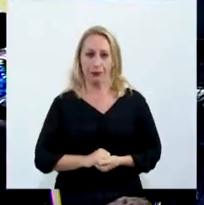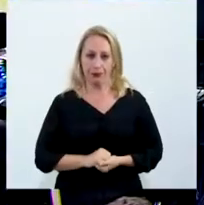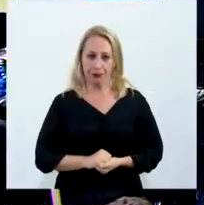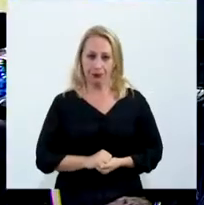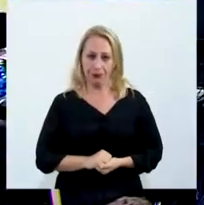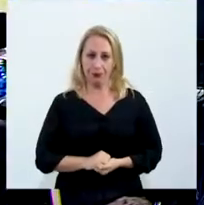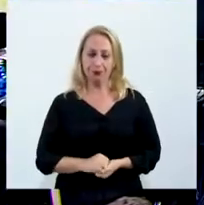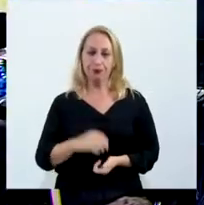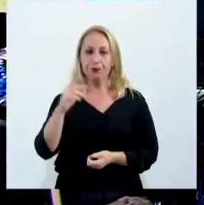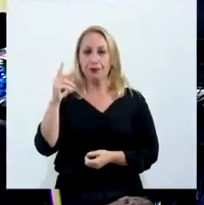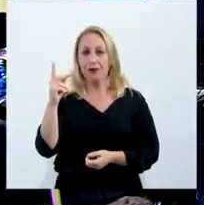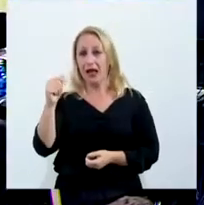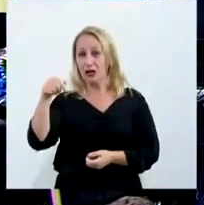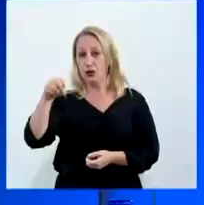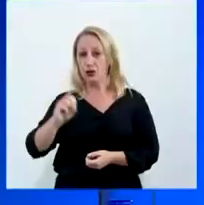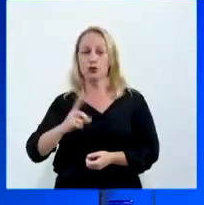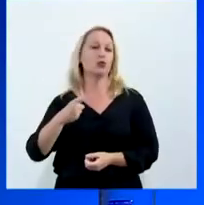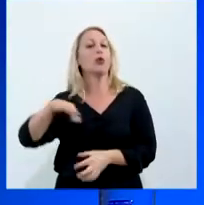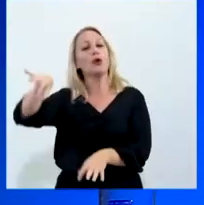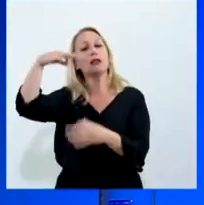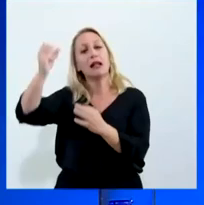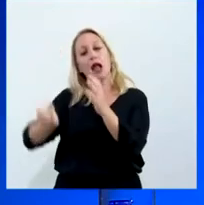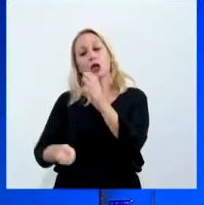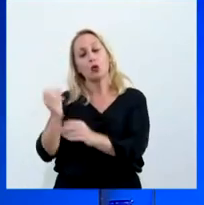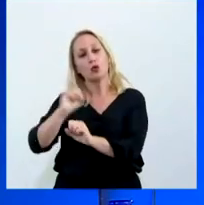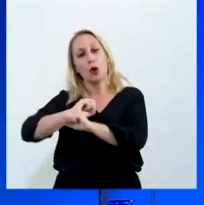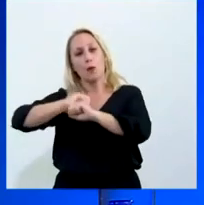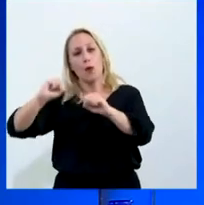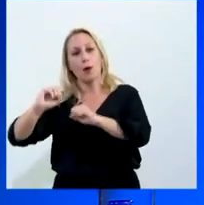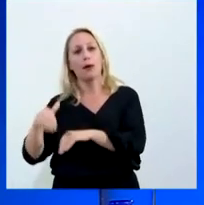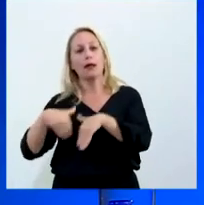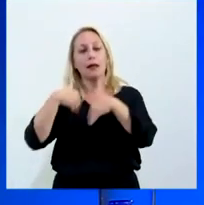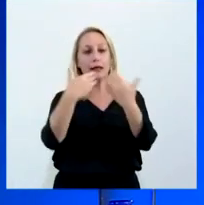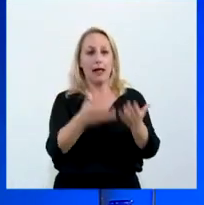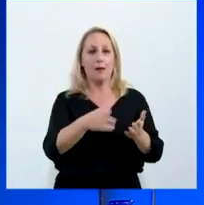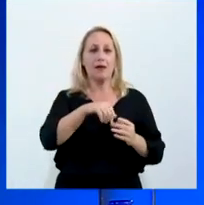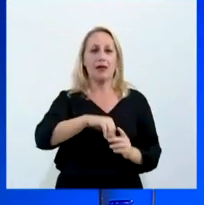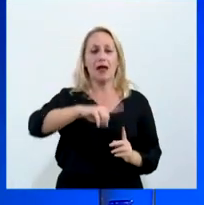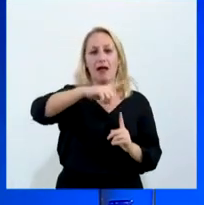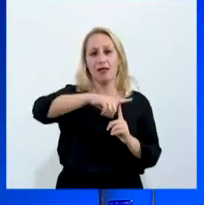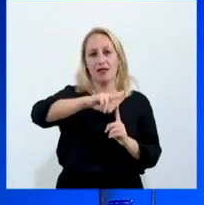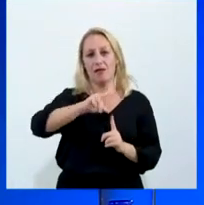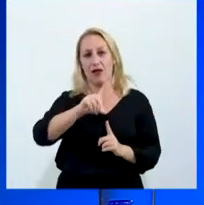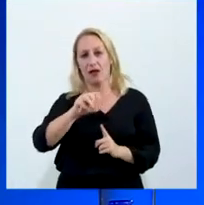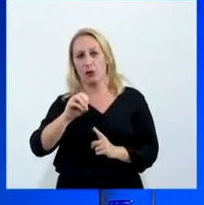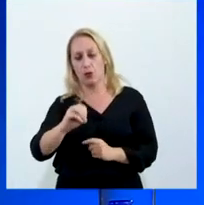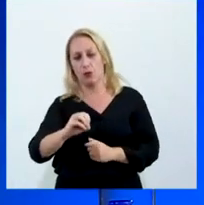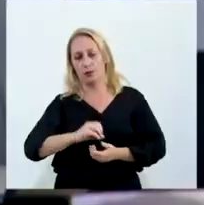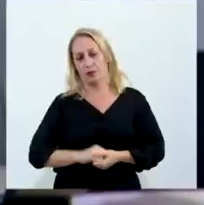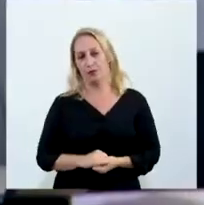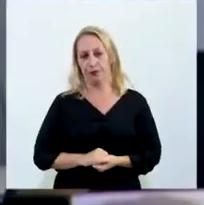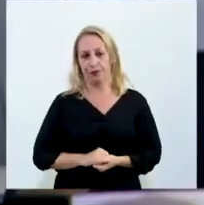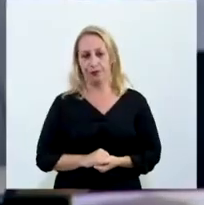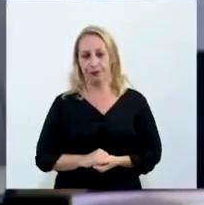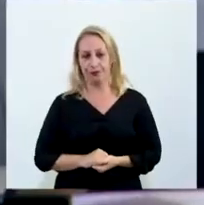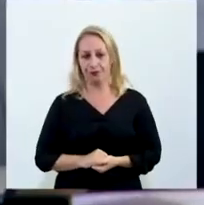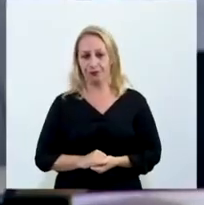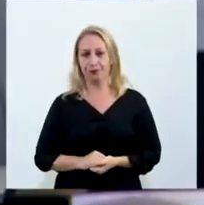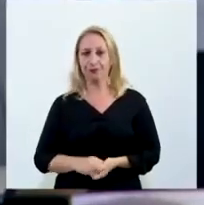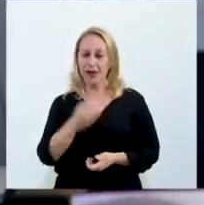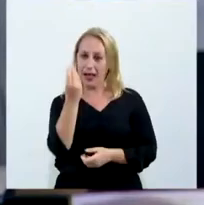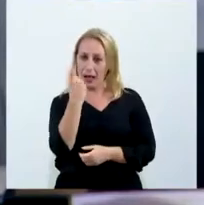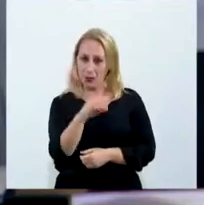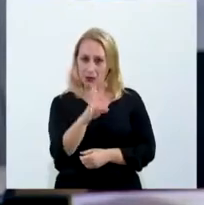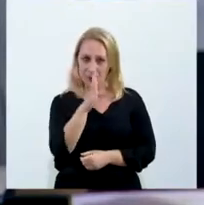Η Αμαλία Κάντζου από το newsbomb.gr και να ετοιμάζεται ο Βαγγέλης Πλάκας από το TV100. Καλώς σας μεσημέρι,